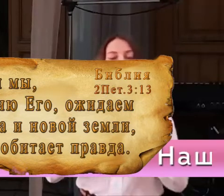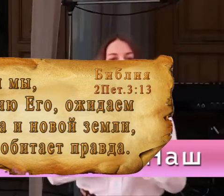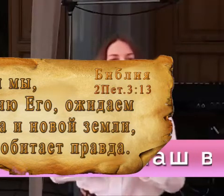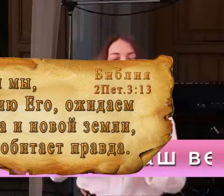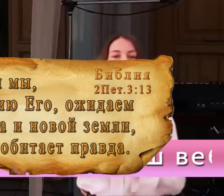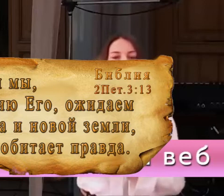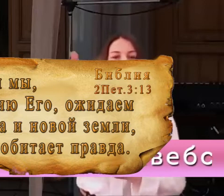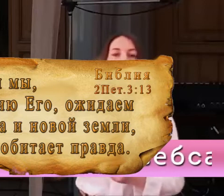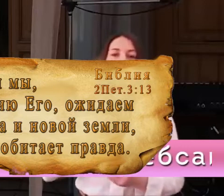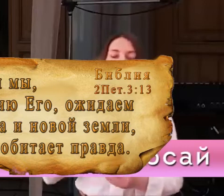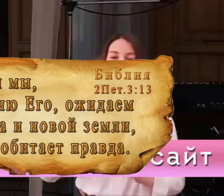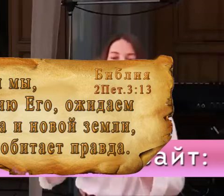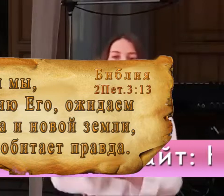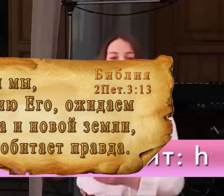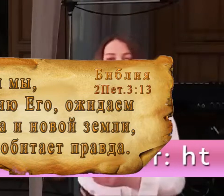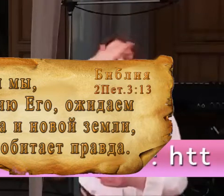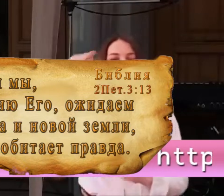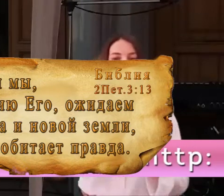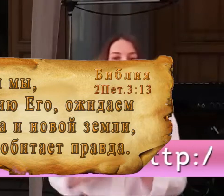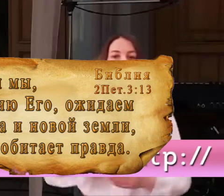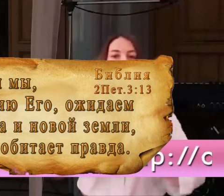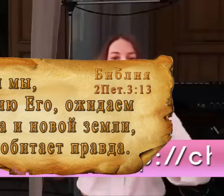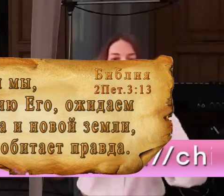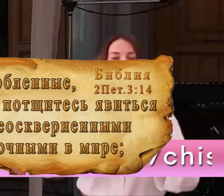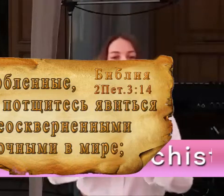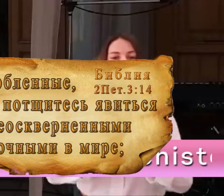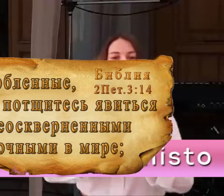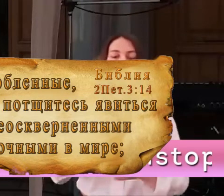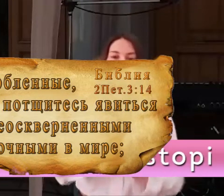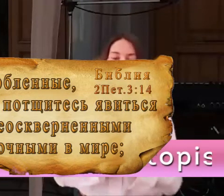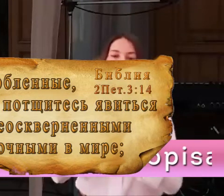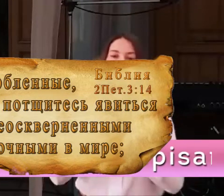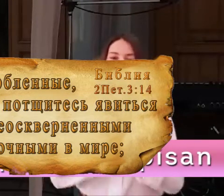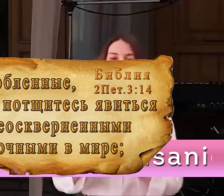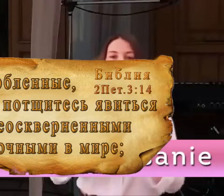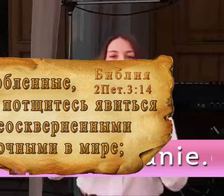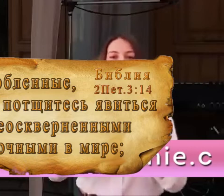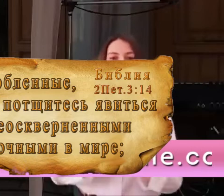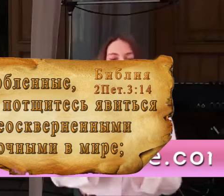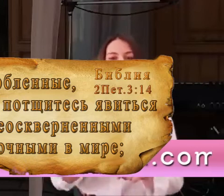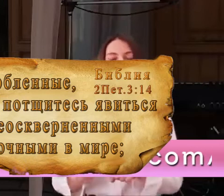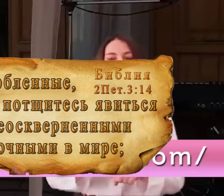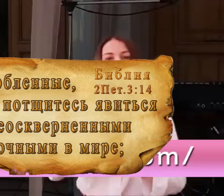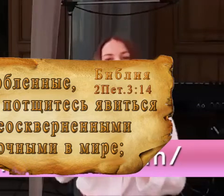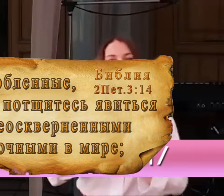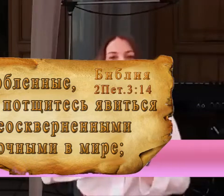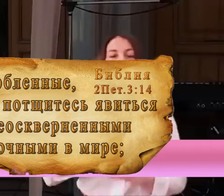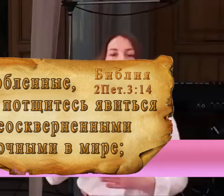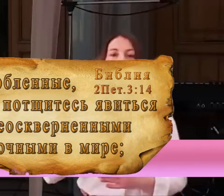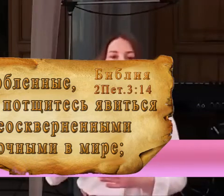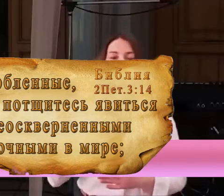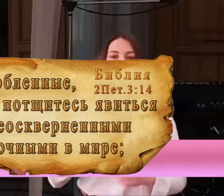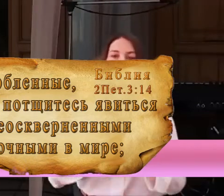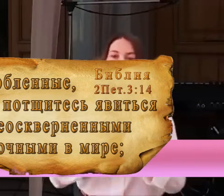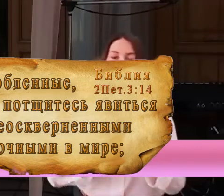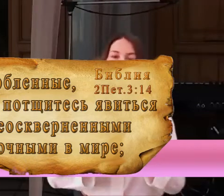ожидаем нового неба и новой земли, на которых обитает правда. Итак, возлюбленные, ожидая сего,